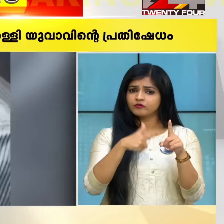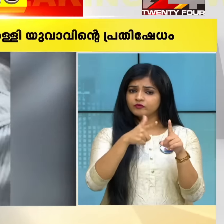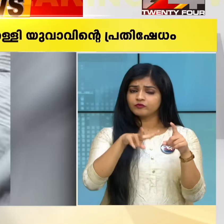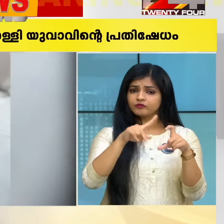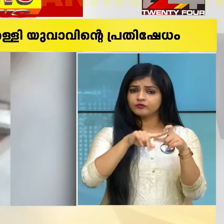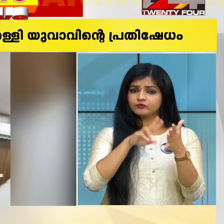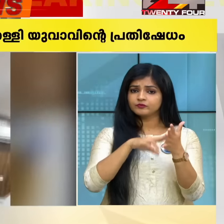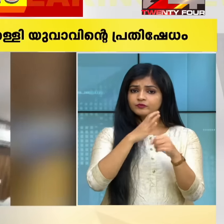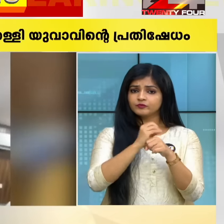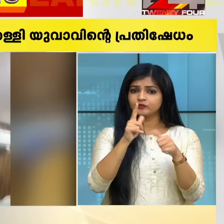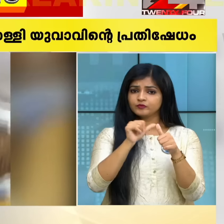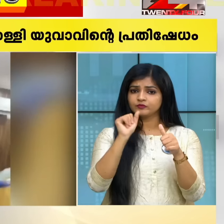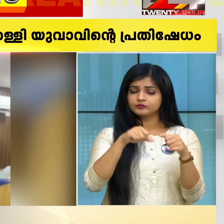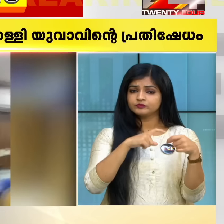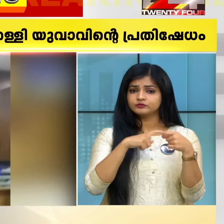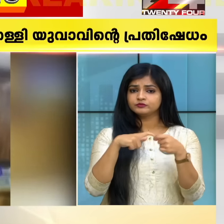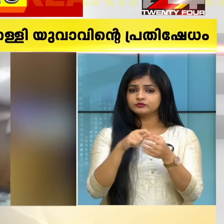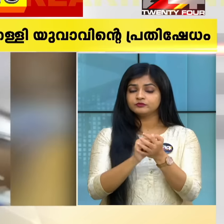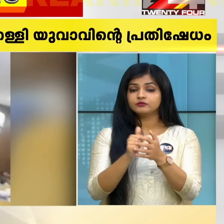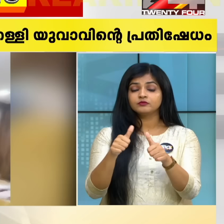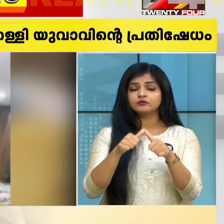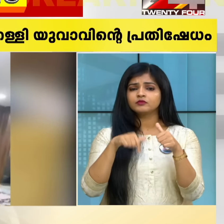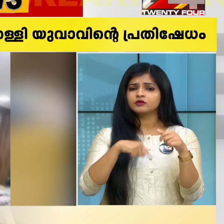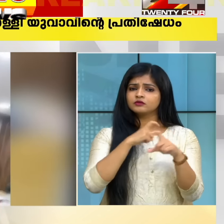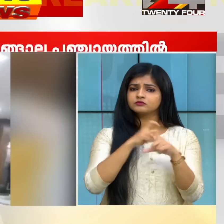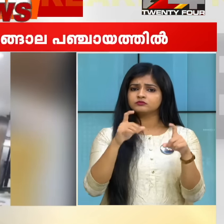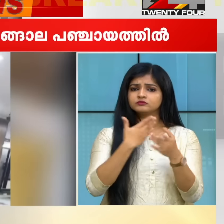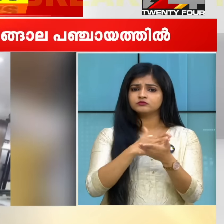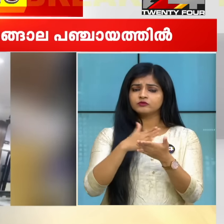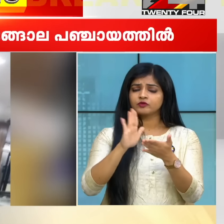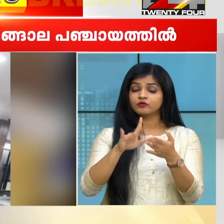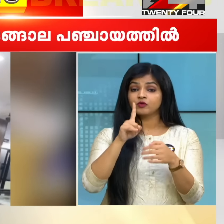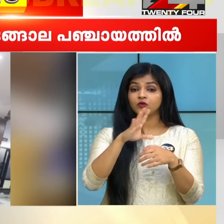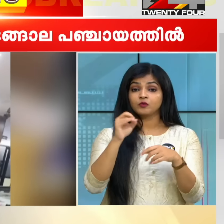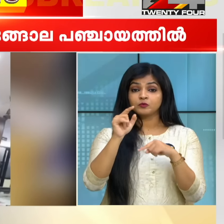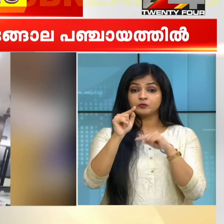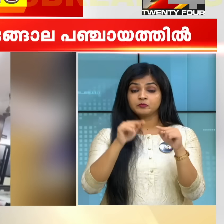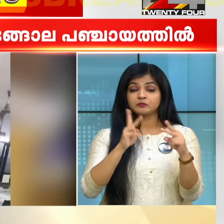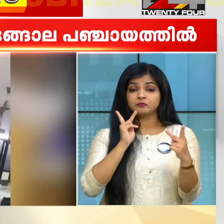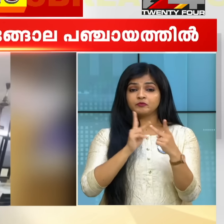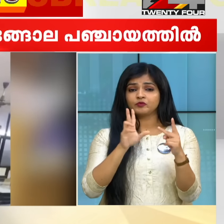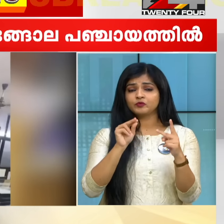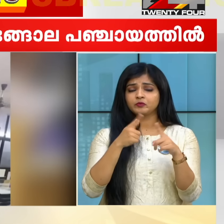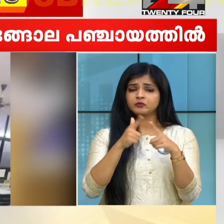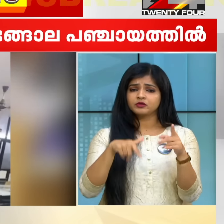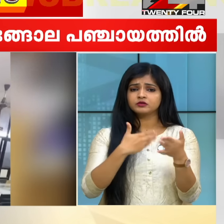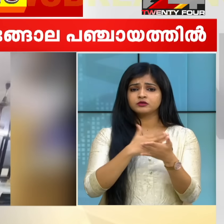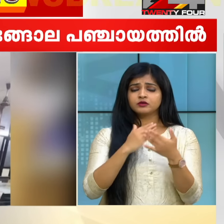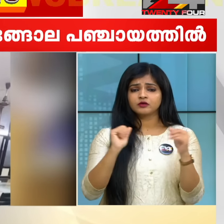ഹാഷിം? തീർച്ചയായിട്ടും ഞങ്ങളിവിടെ കാര്യക്ഷമമായിട്ട് നടക്കുന്നുണ്ട്. 100% ഇല്ലെങ്കിലും കാര്യക്ഷമമായിട്ട് തന്നെ നടക്കുന്നുണ്ട്. ഞങ്ങൾ പരമാവധി